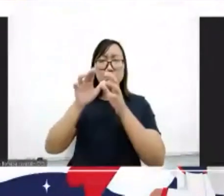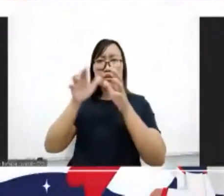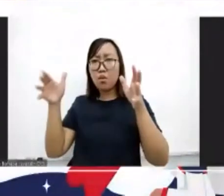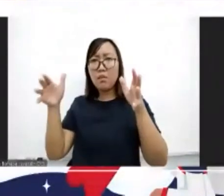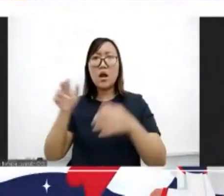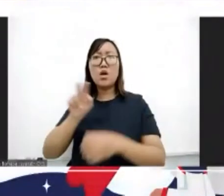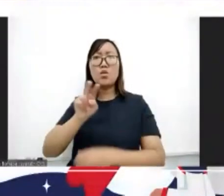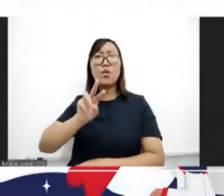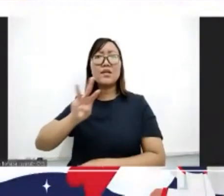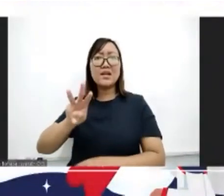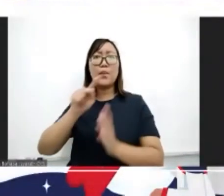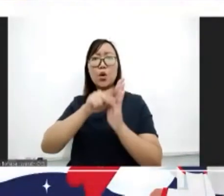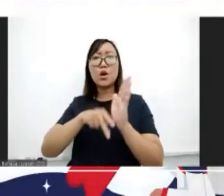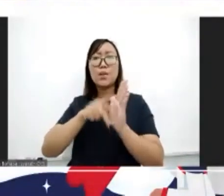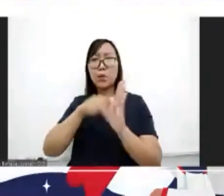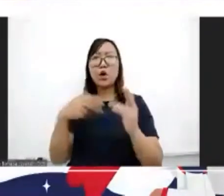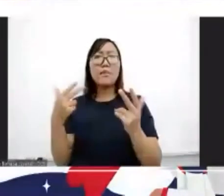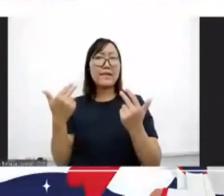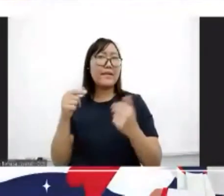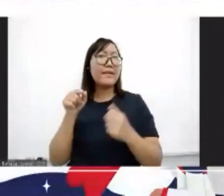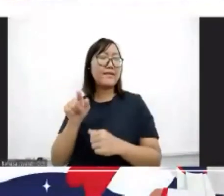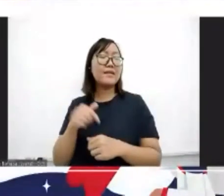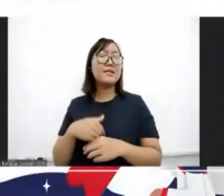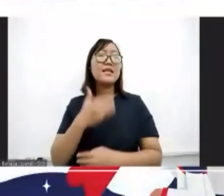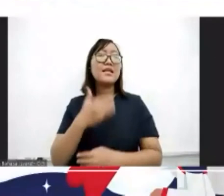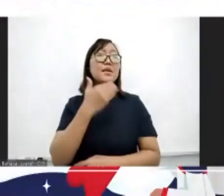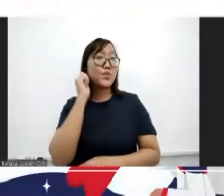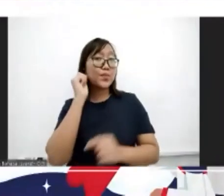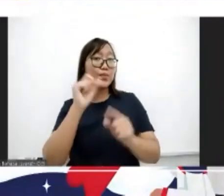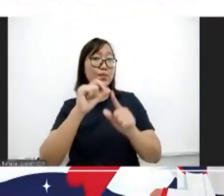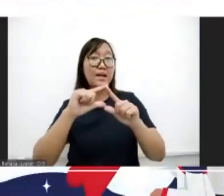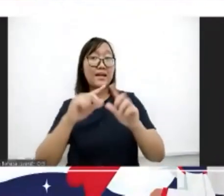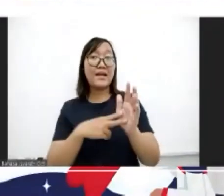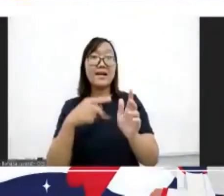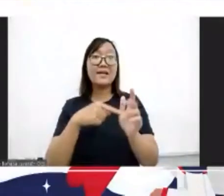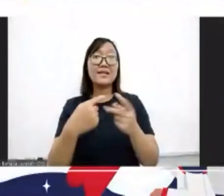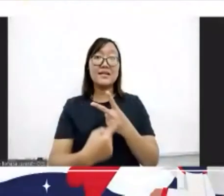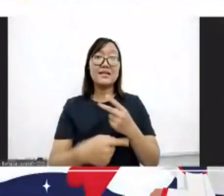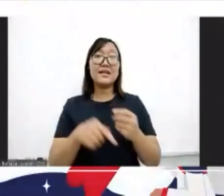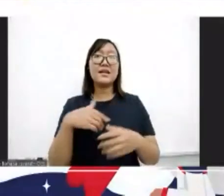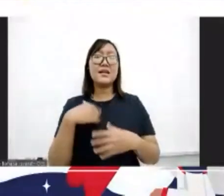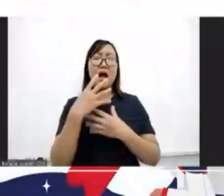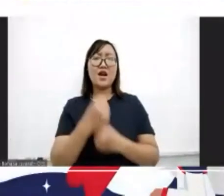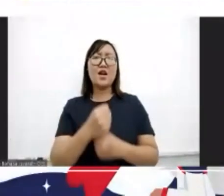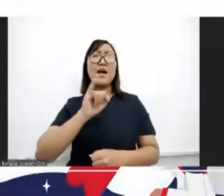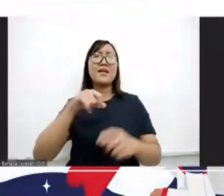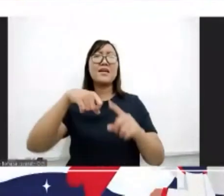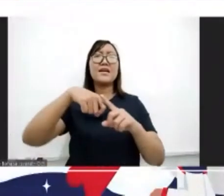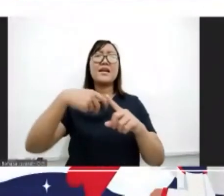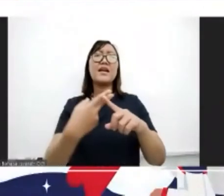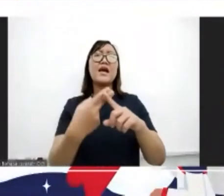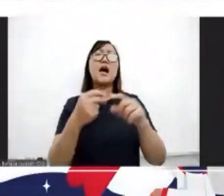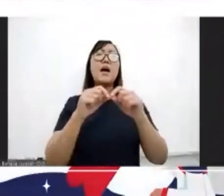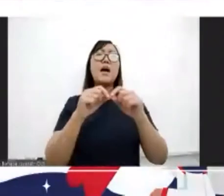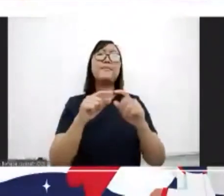program-program yang keren-keren ya terima kasih madani dan kita berharap juga Iki hpnya bisa terhubung dengan ke Habib